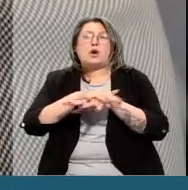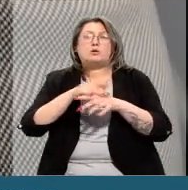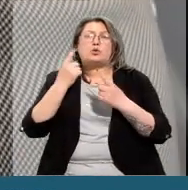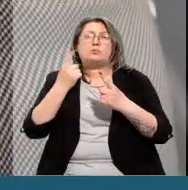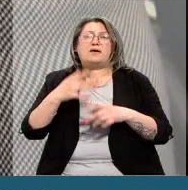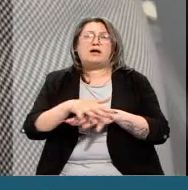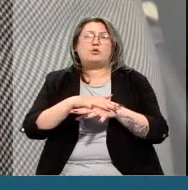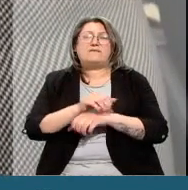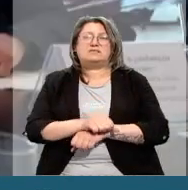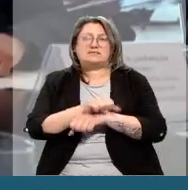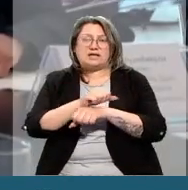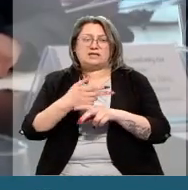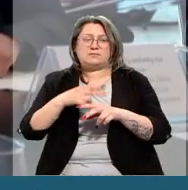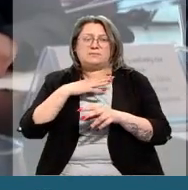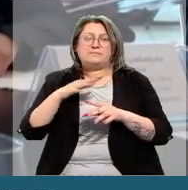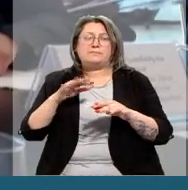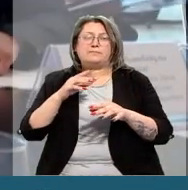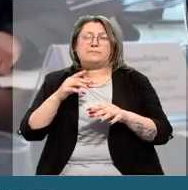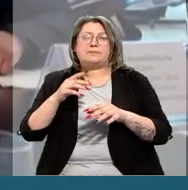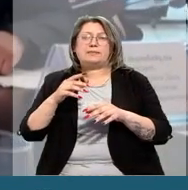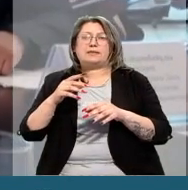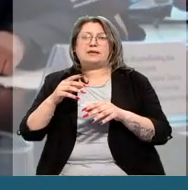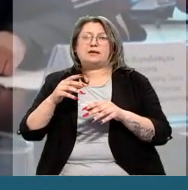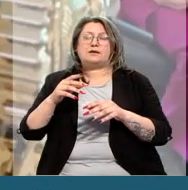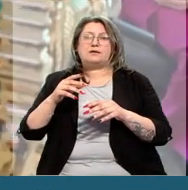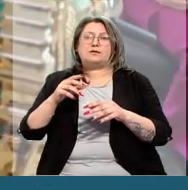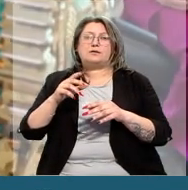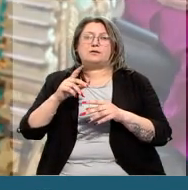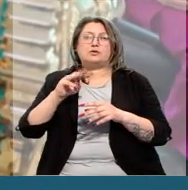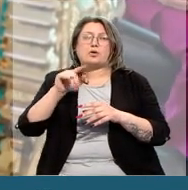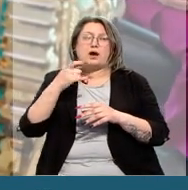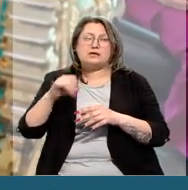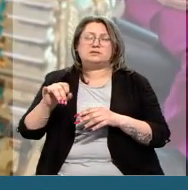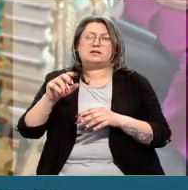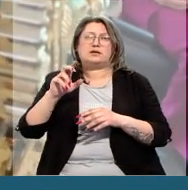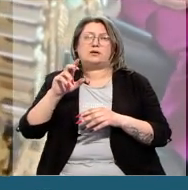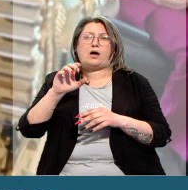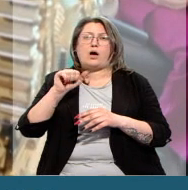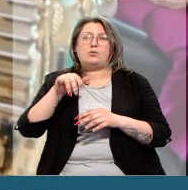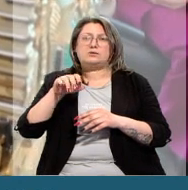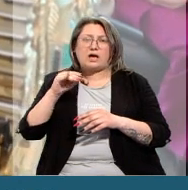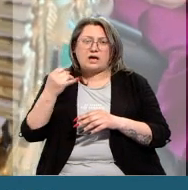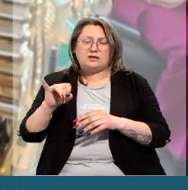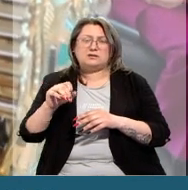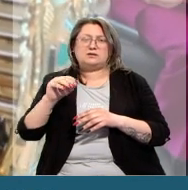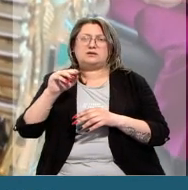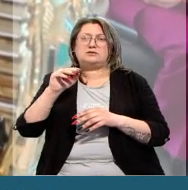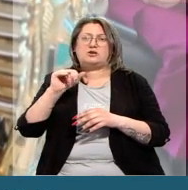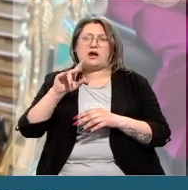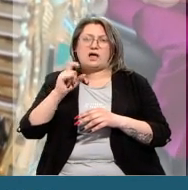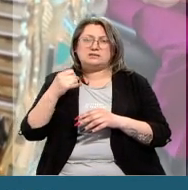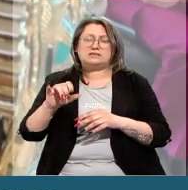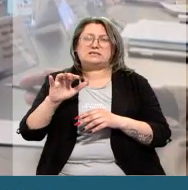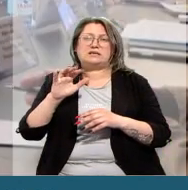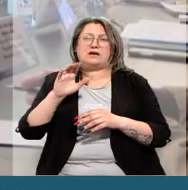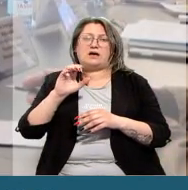батпақ қара, торғай, қарсақпай, ұлытау, жезді, жарқайың, есіл, атбасар, меңді қара, қарабалық аудандары мен Қостанай қаласы